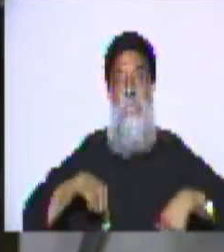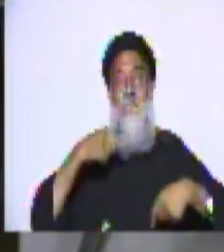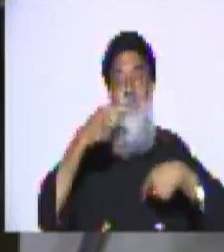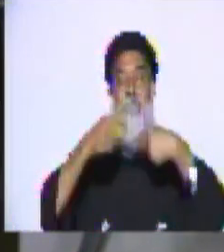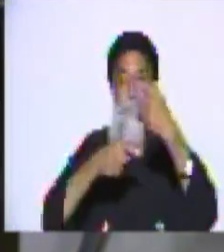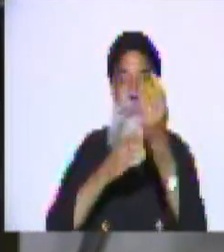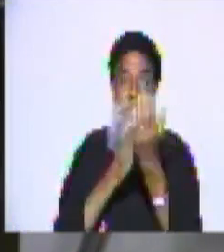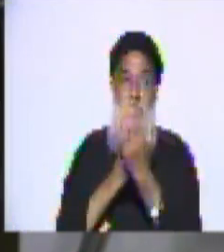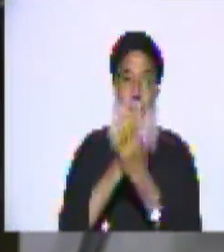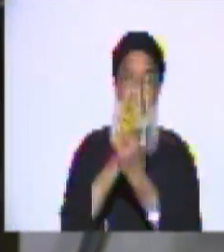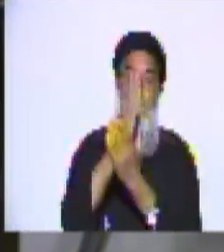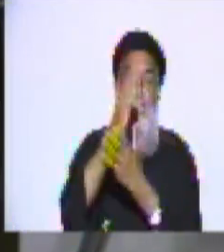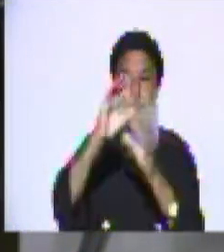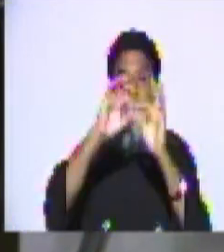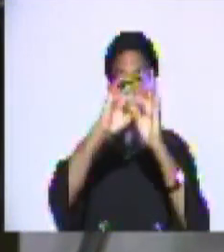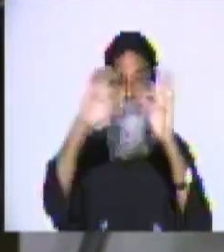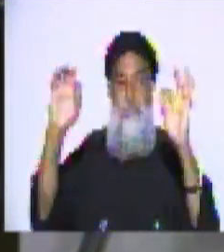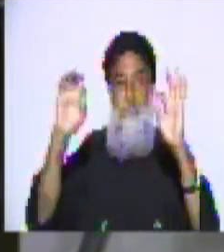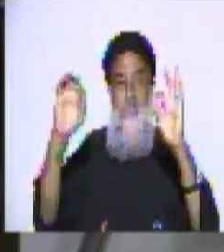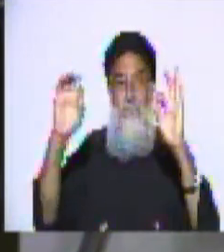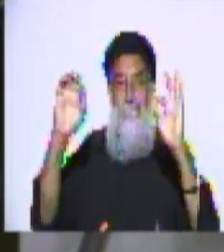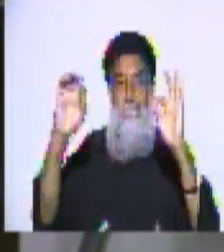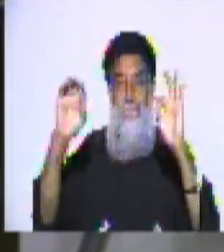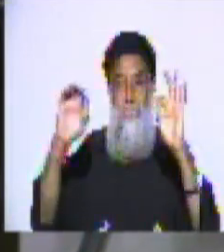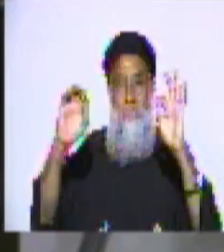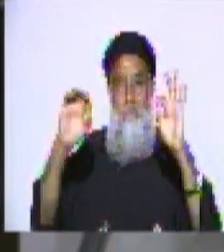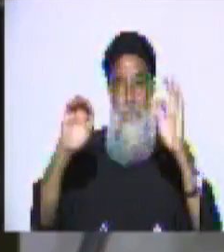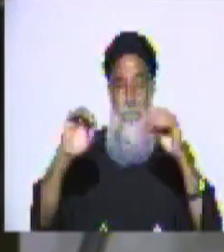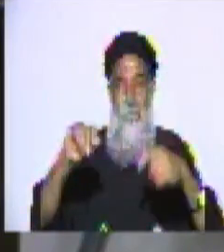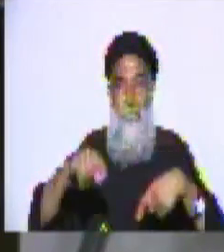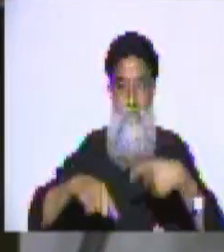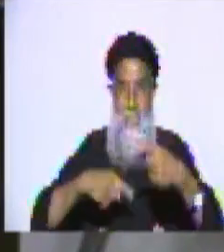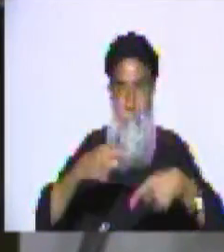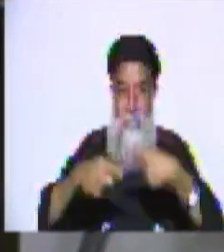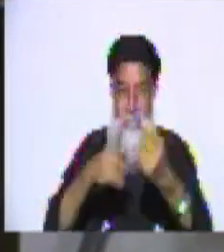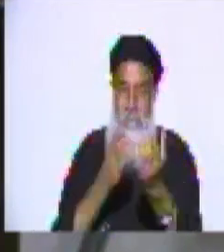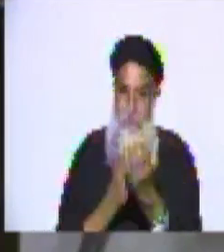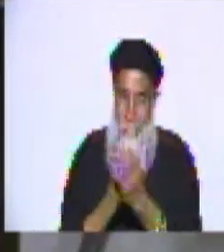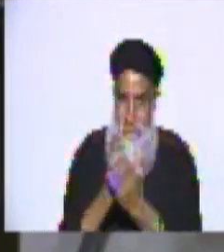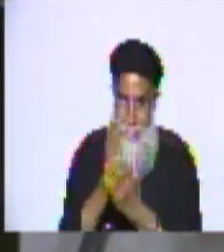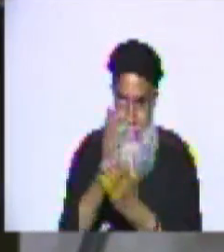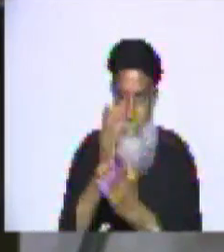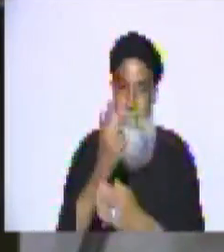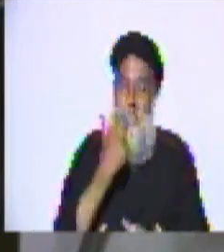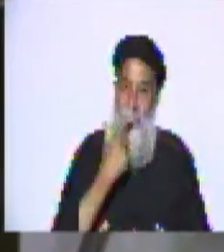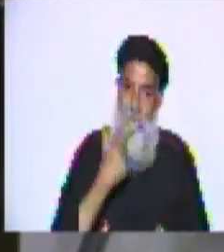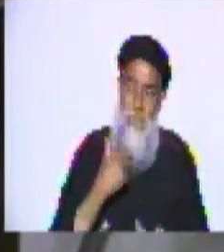الكاملة السليمة، بحيث نبقى يعني